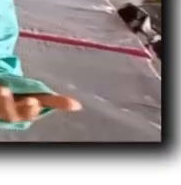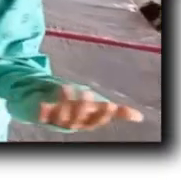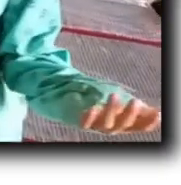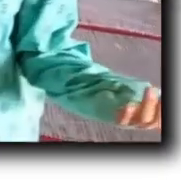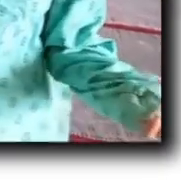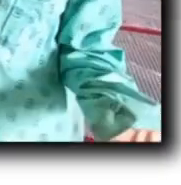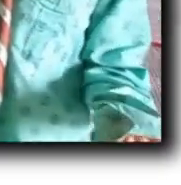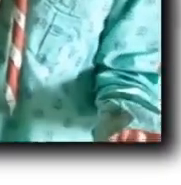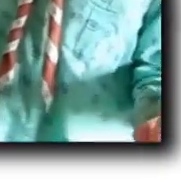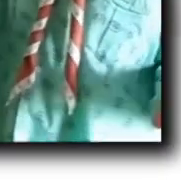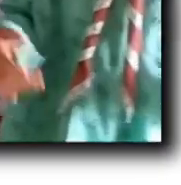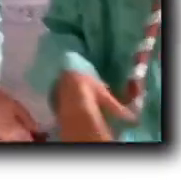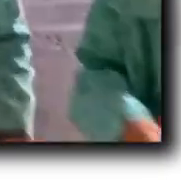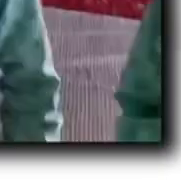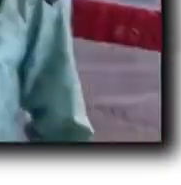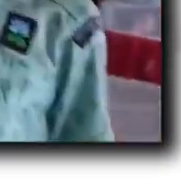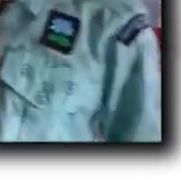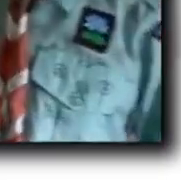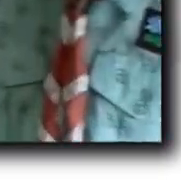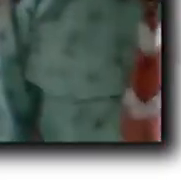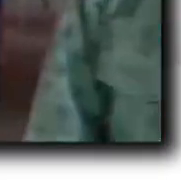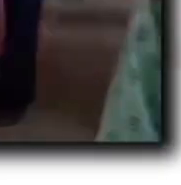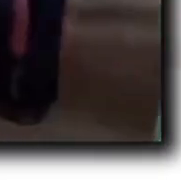baik sediakan